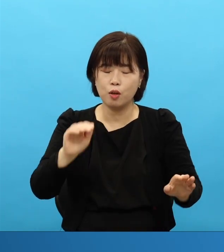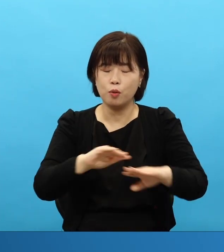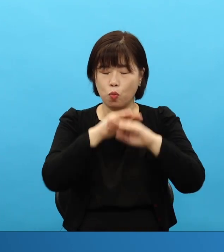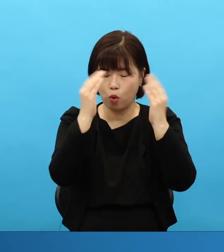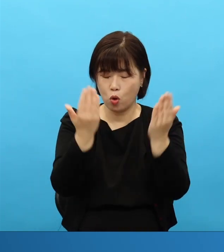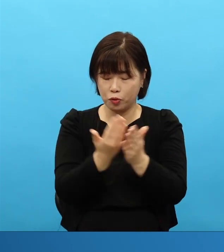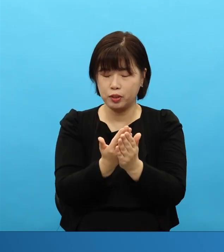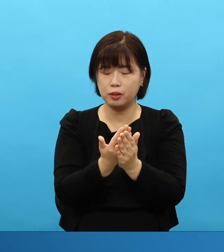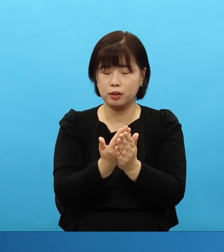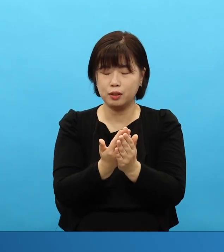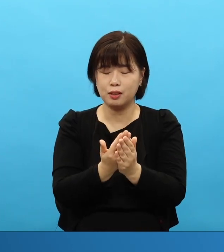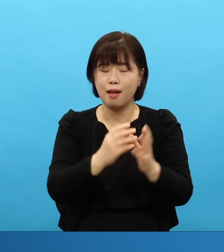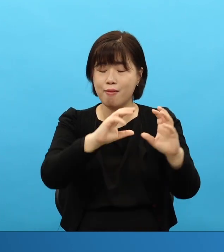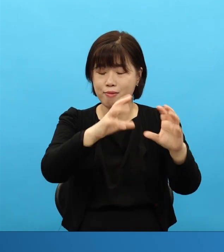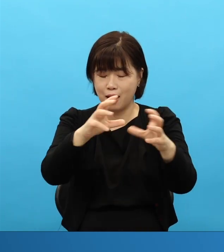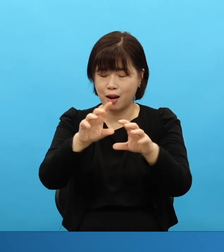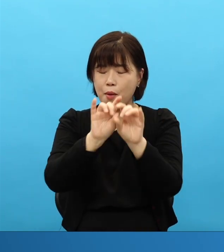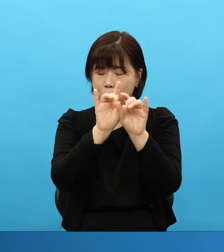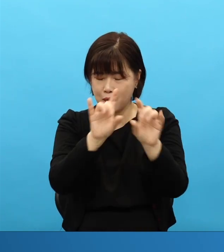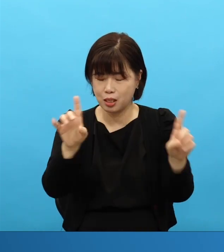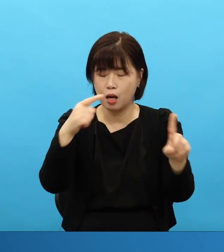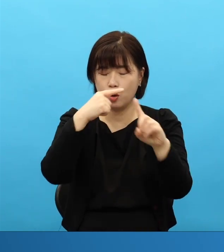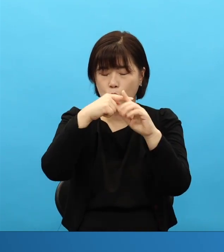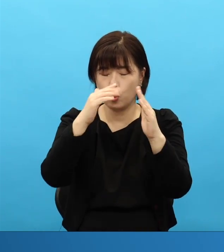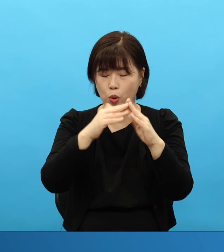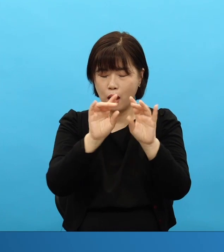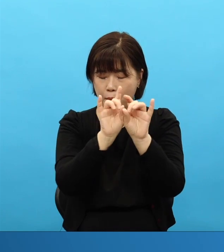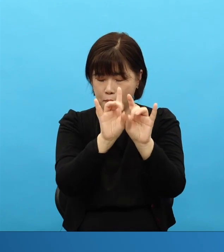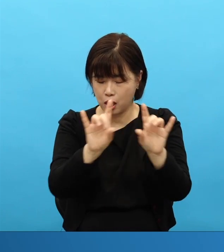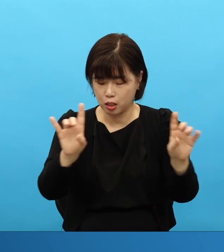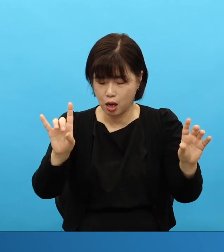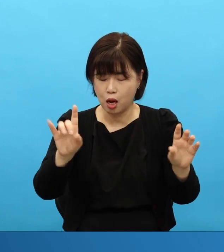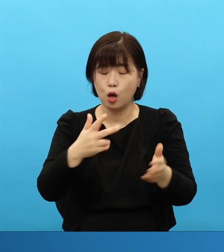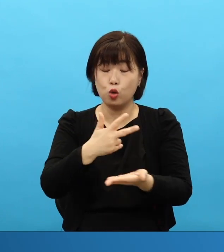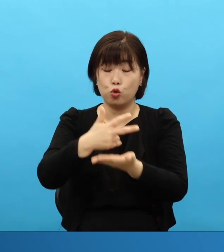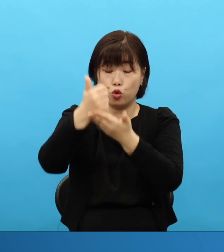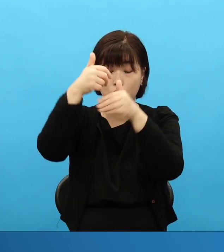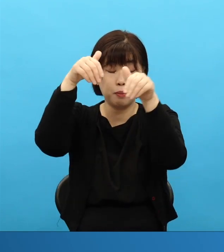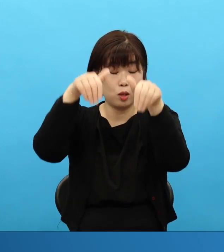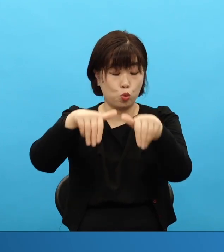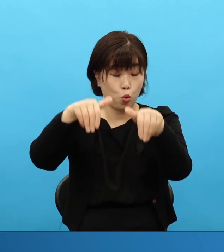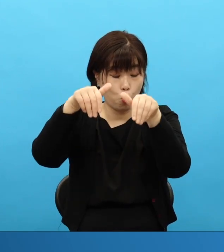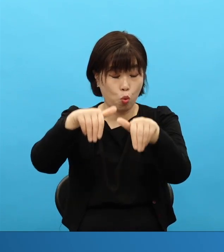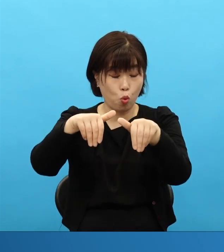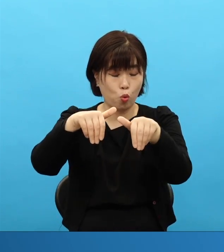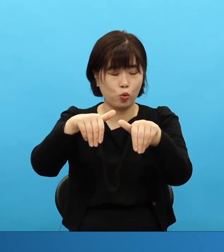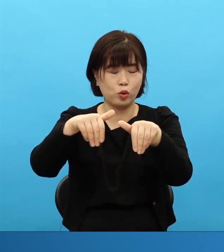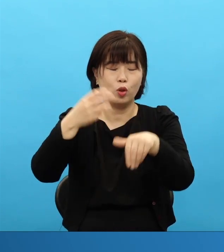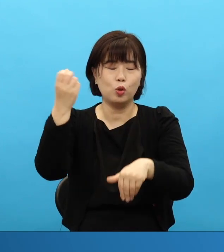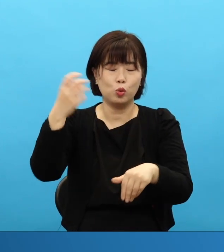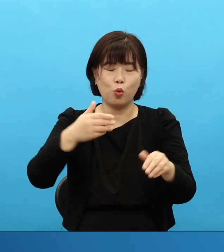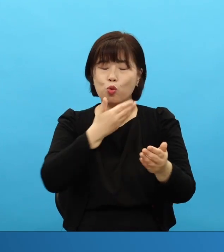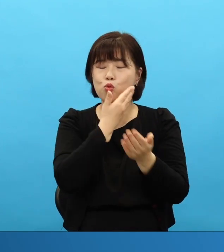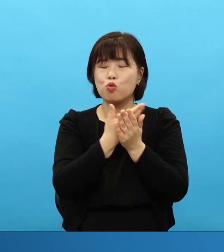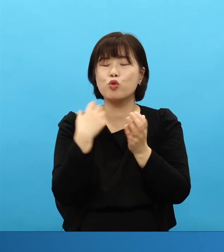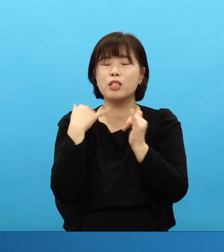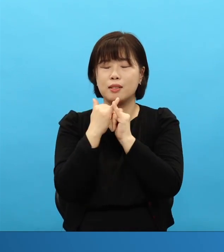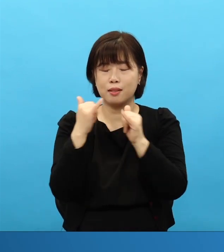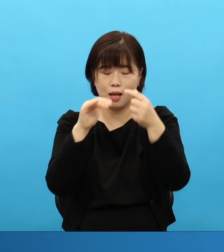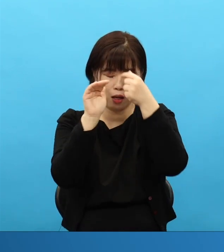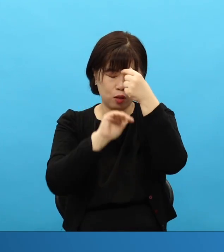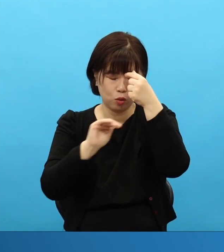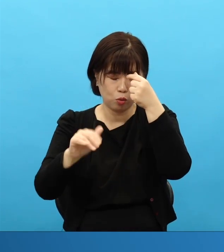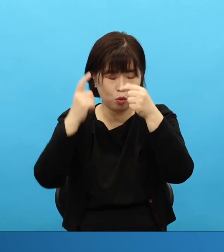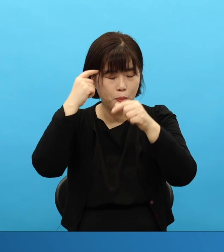모든 나라마다 교회마다 주의 사자들마다 온 중직자들 성도들